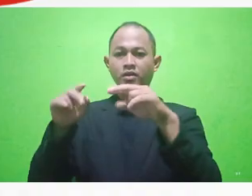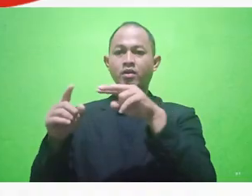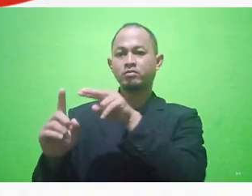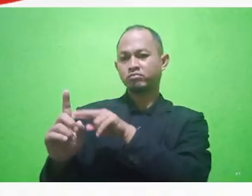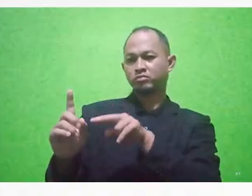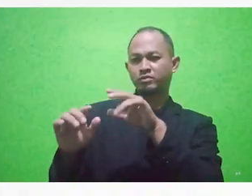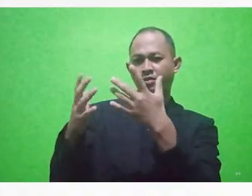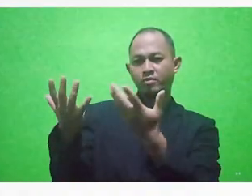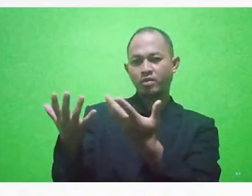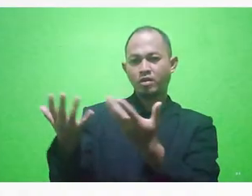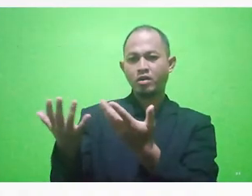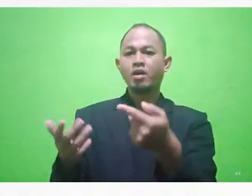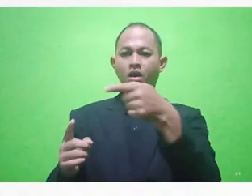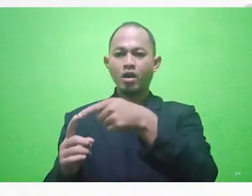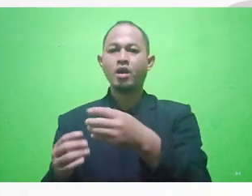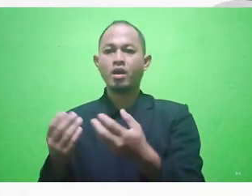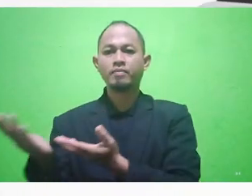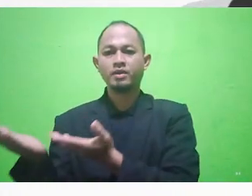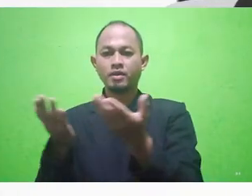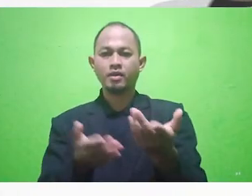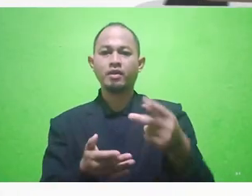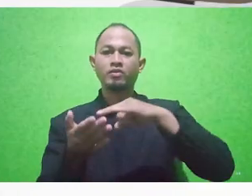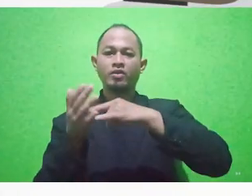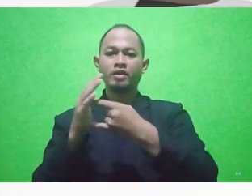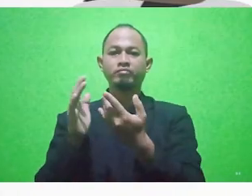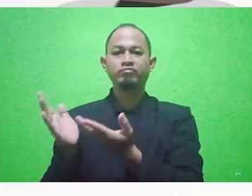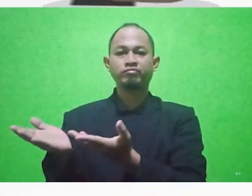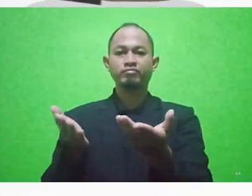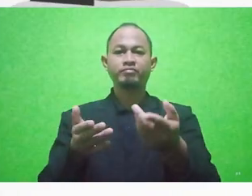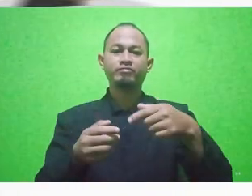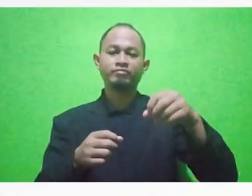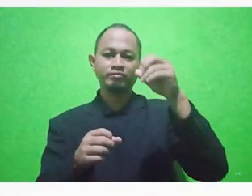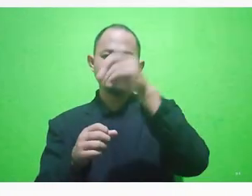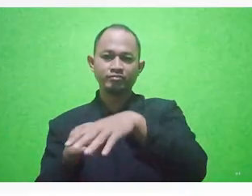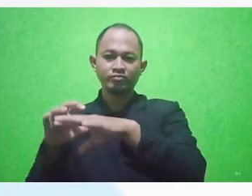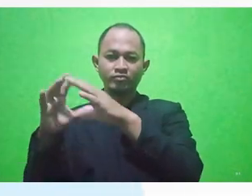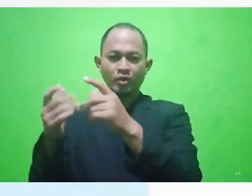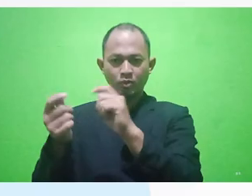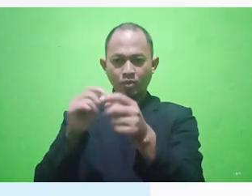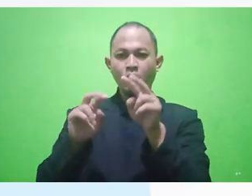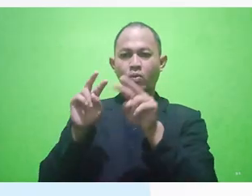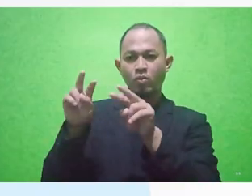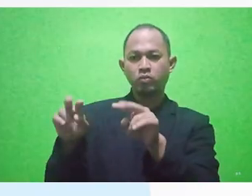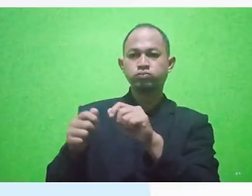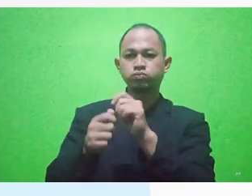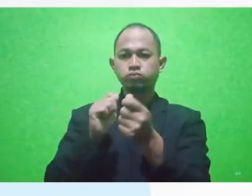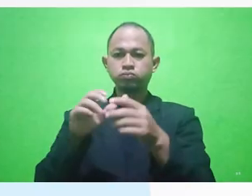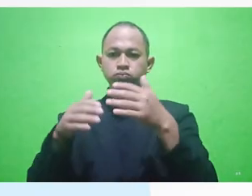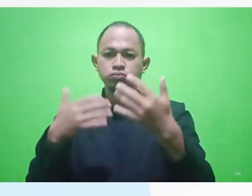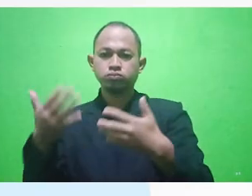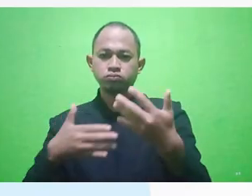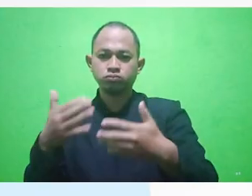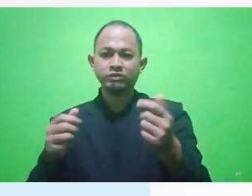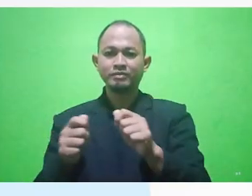perubahan iklim, dan menyediakan teknologi sederhana berbahan bakar lokal. Selain adaptif terhadap perubahan, upaya kedua